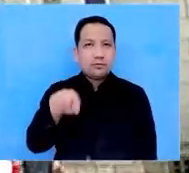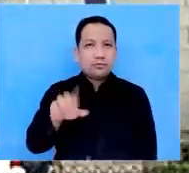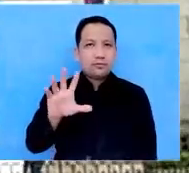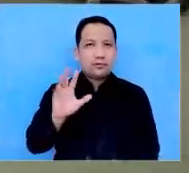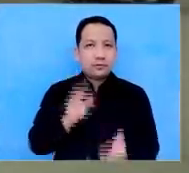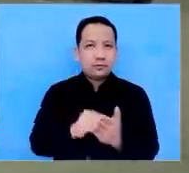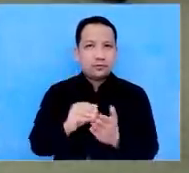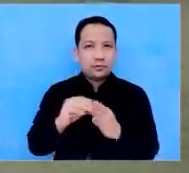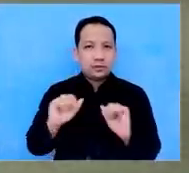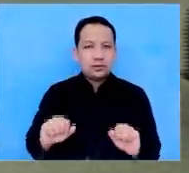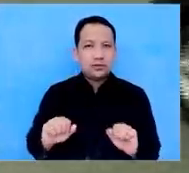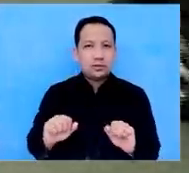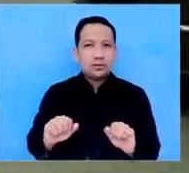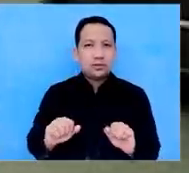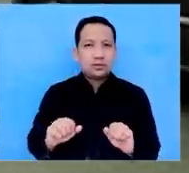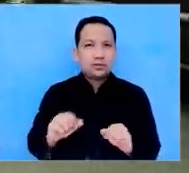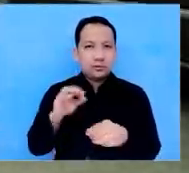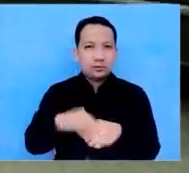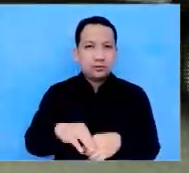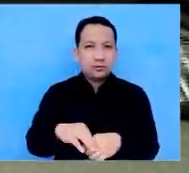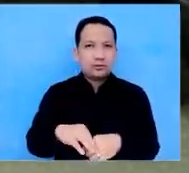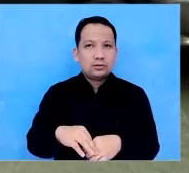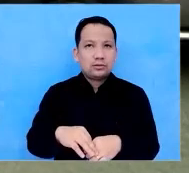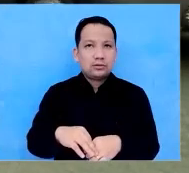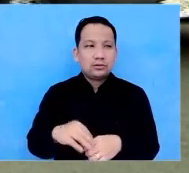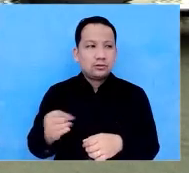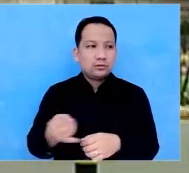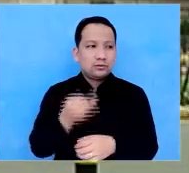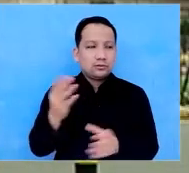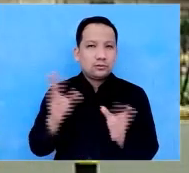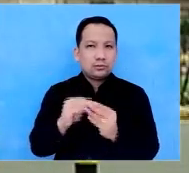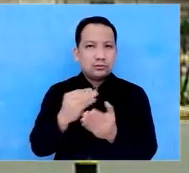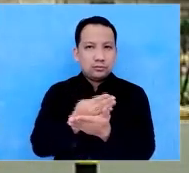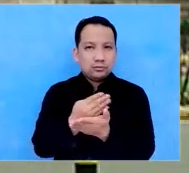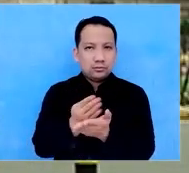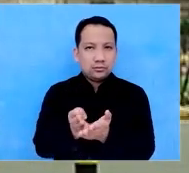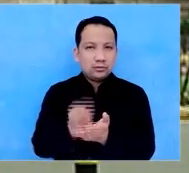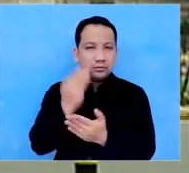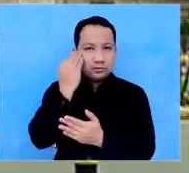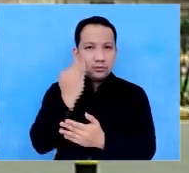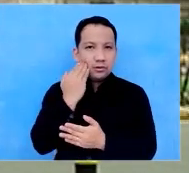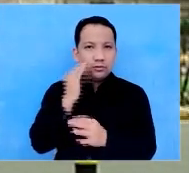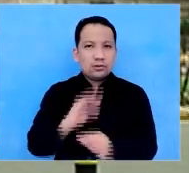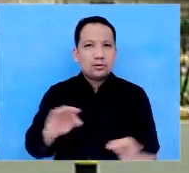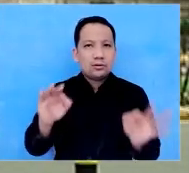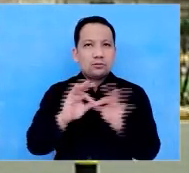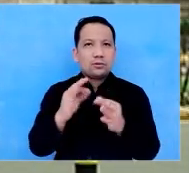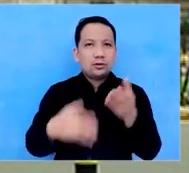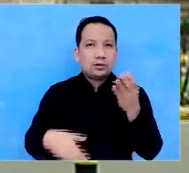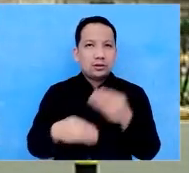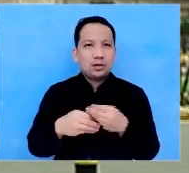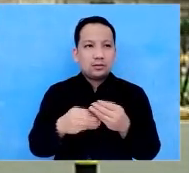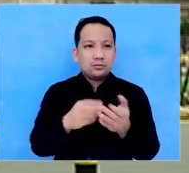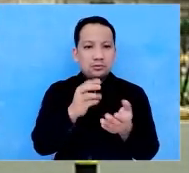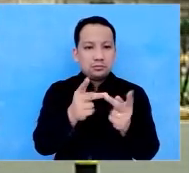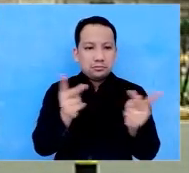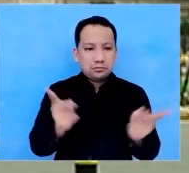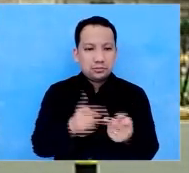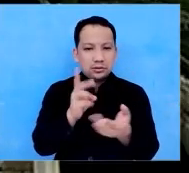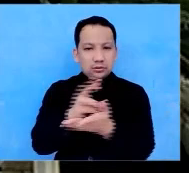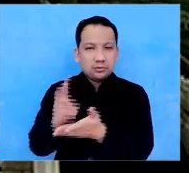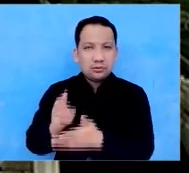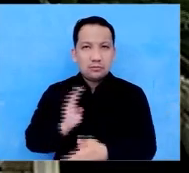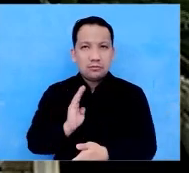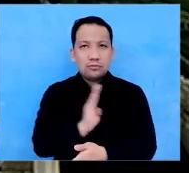ang magpaparehistro, kukulangin naman daw ang pondo ng COMELEC dahil kailangan ng dagdag presinto, electoral board members